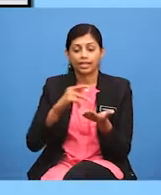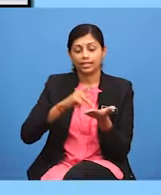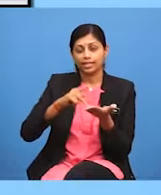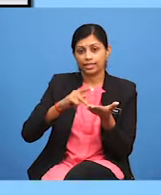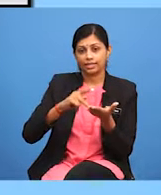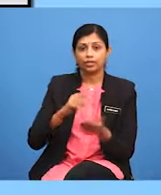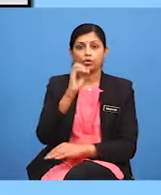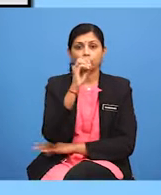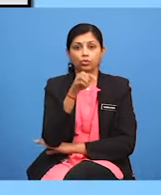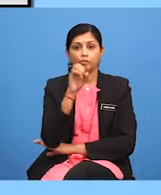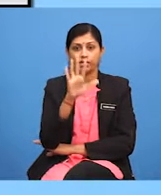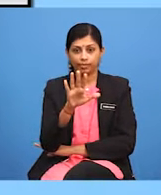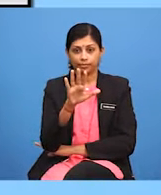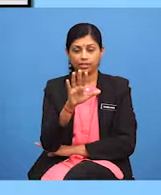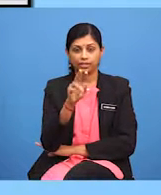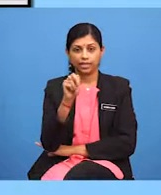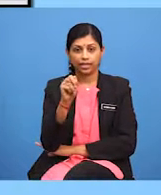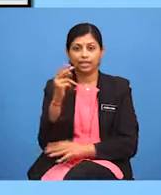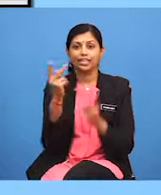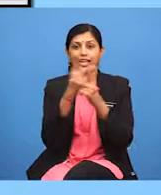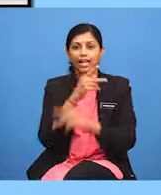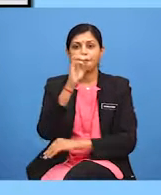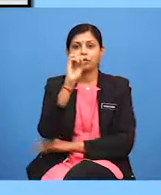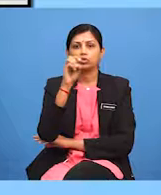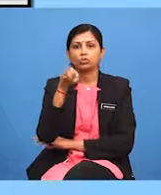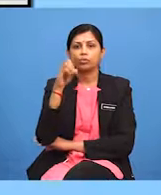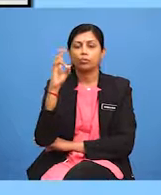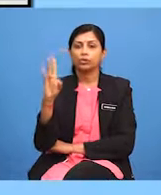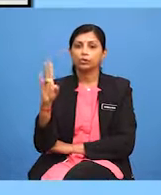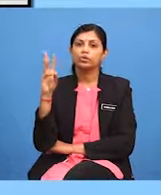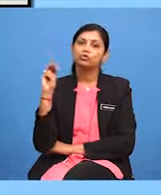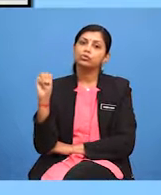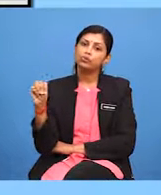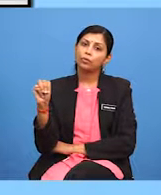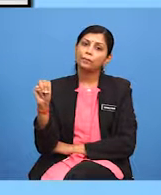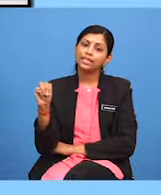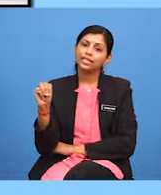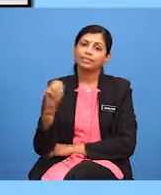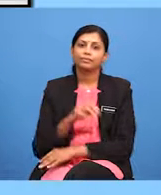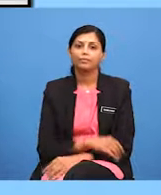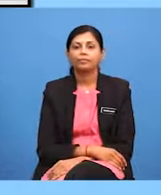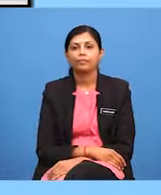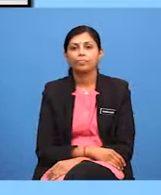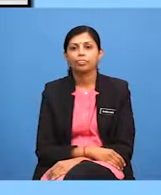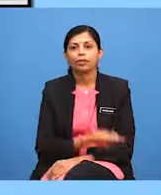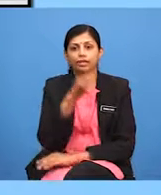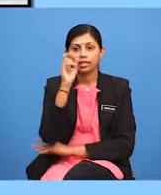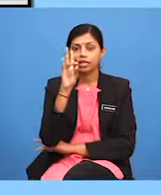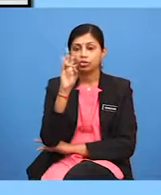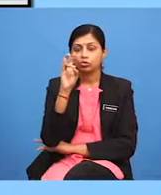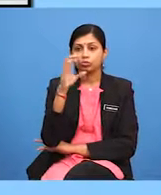sebanyak 0.5 Newton darab 0.7 meter,